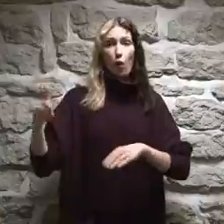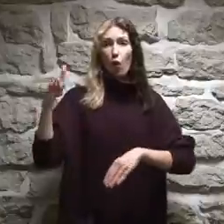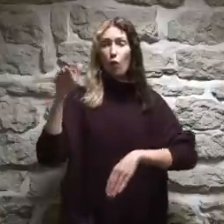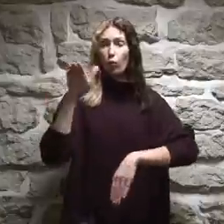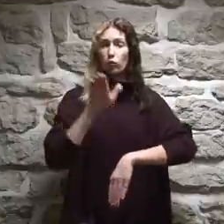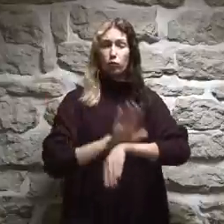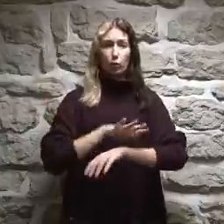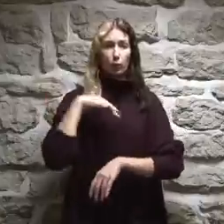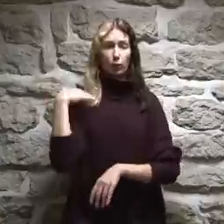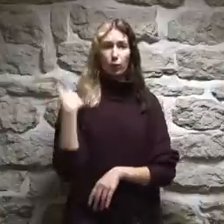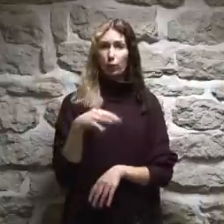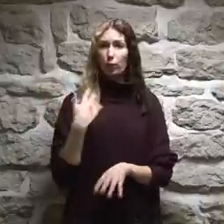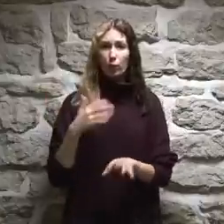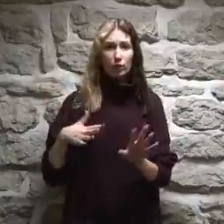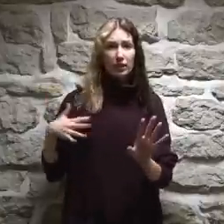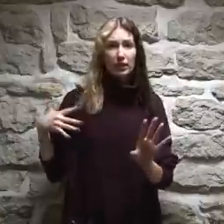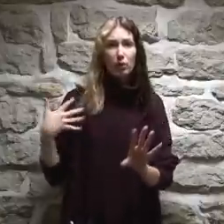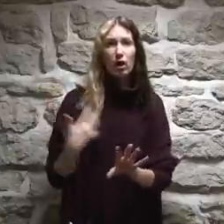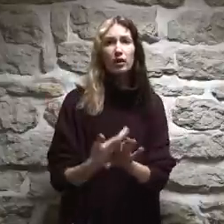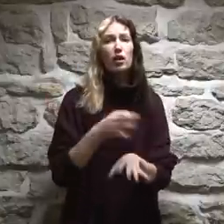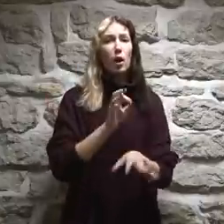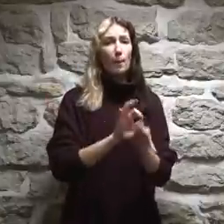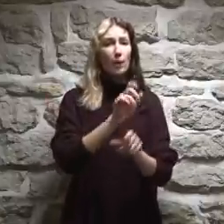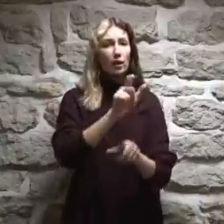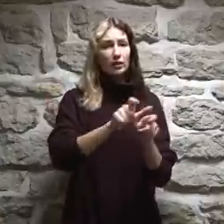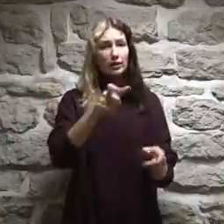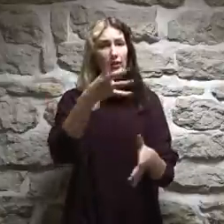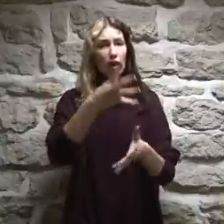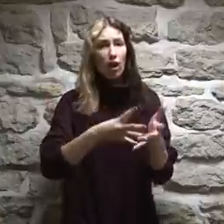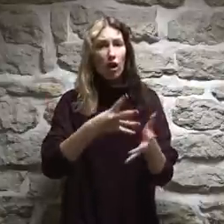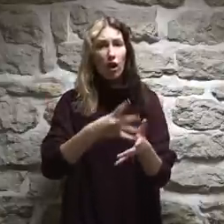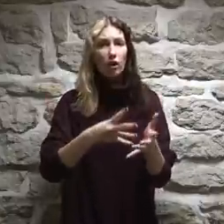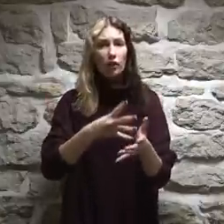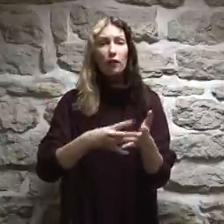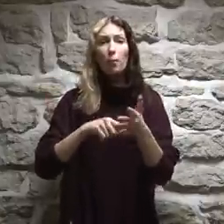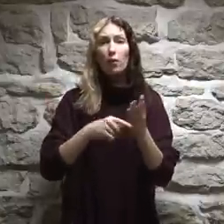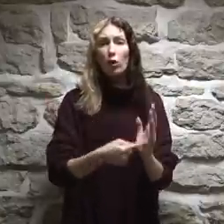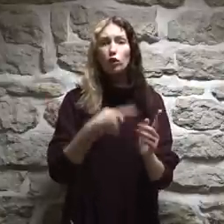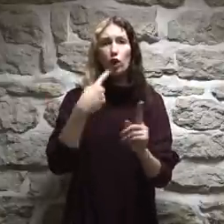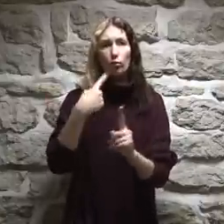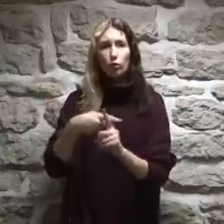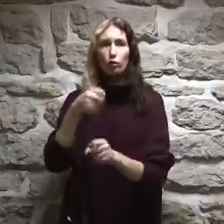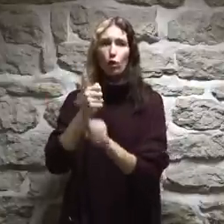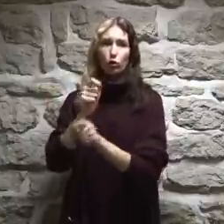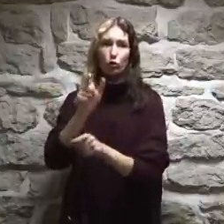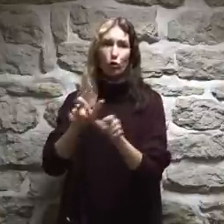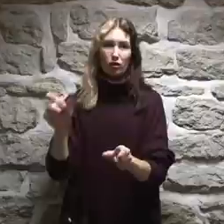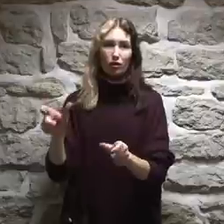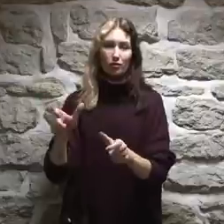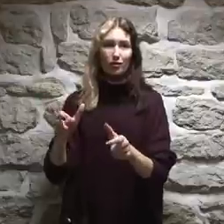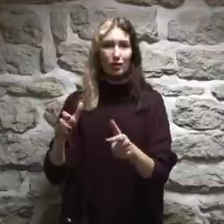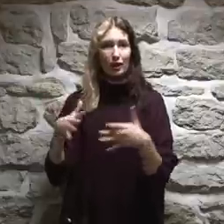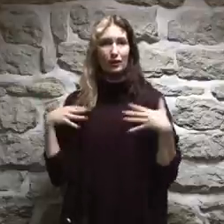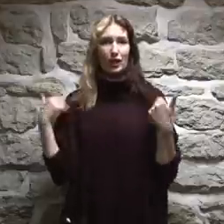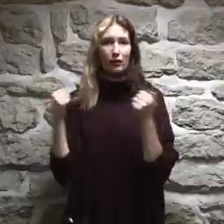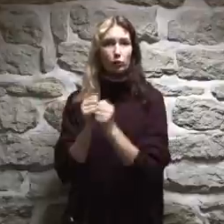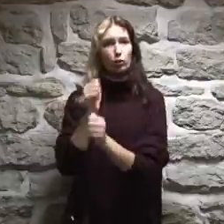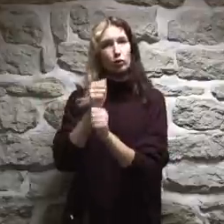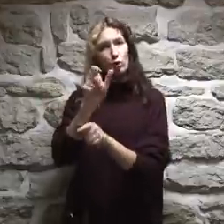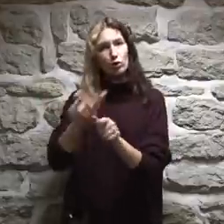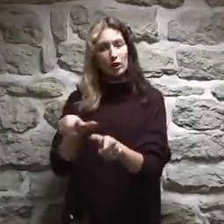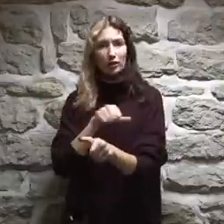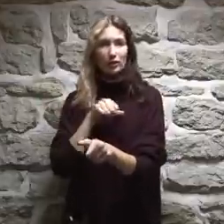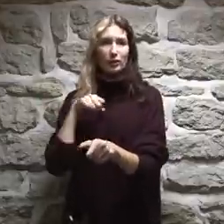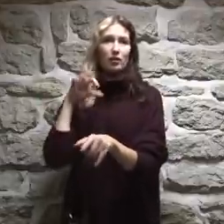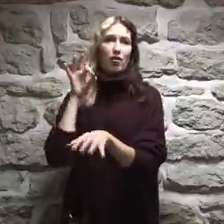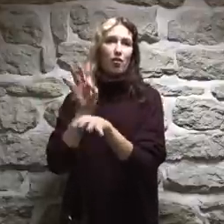nii siis patsientide arvu kui ka selle tõttu, et personal haigestub lihtsalt. Ja kõik